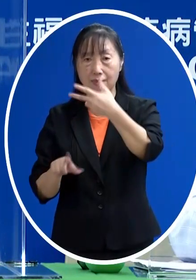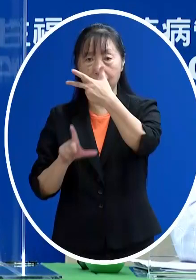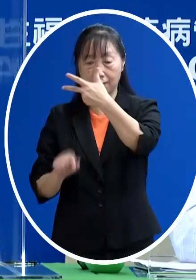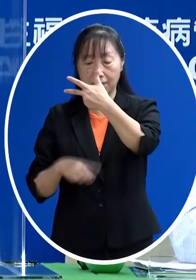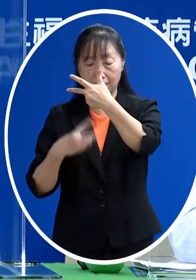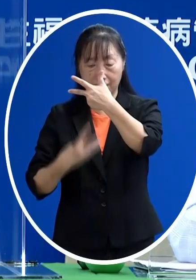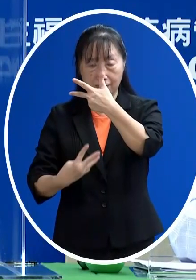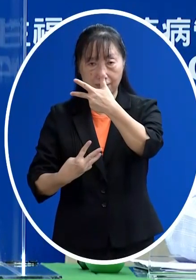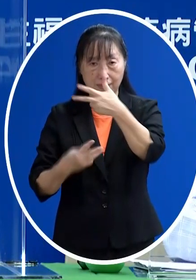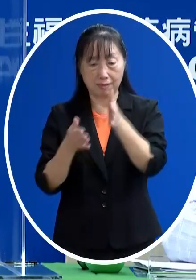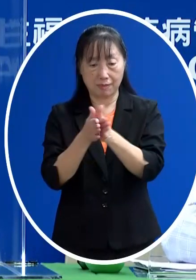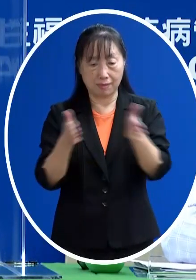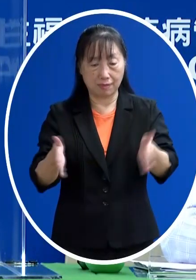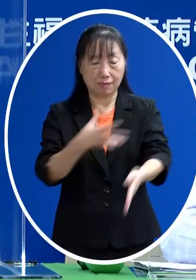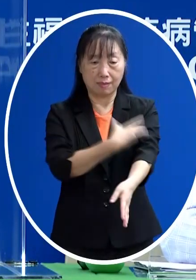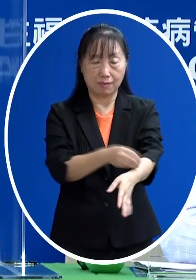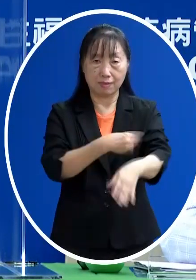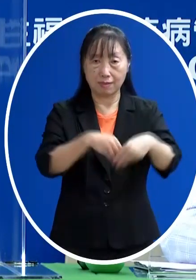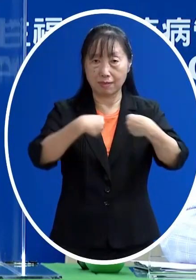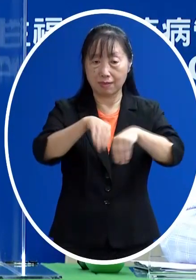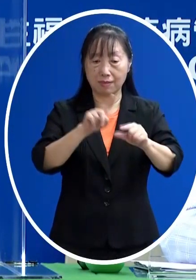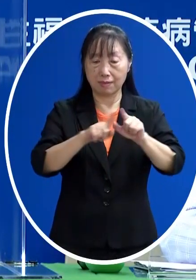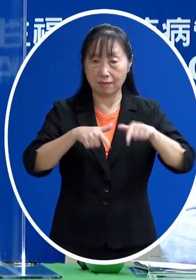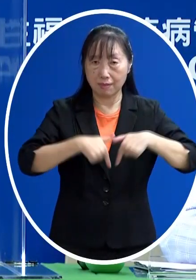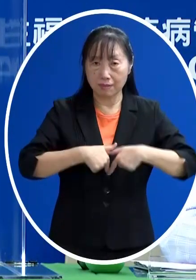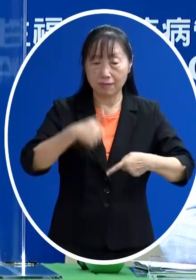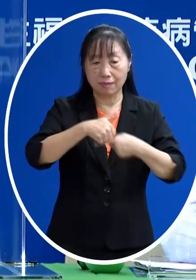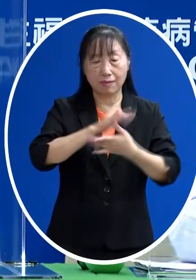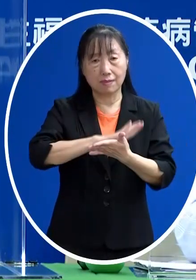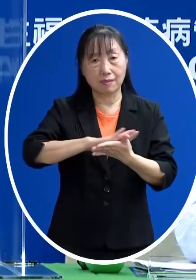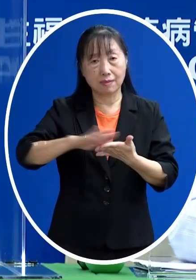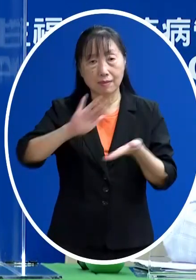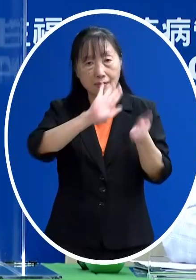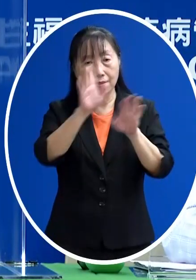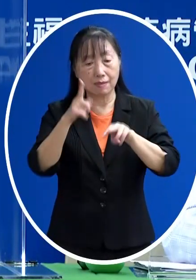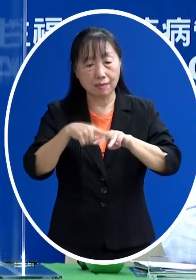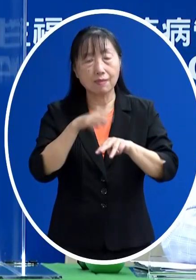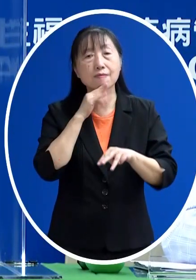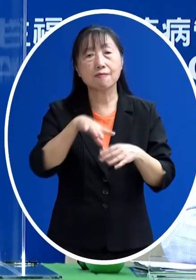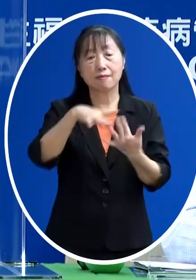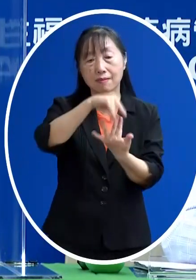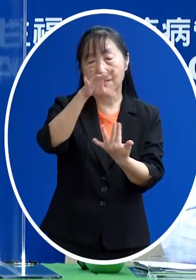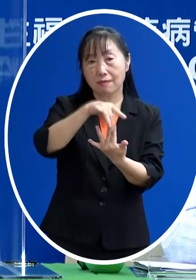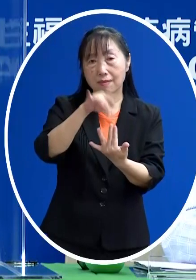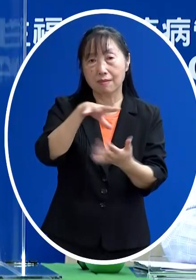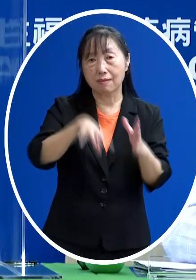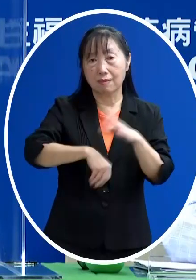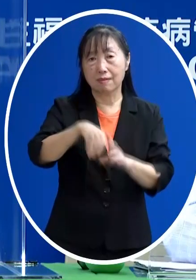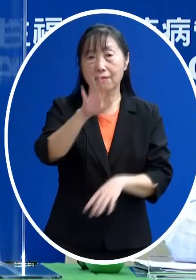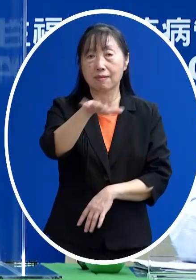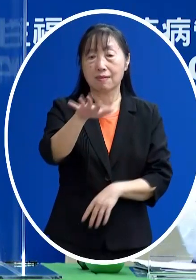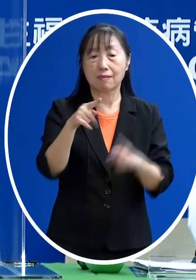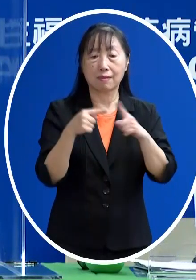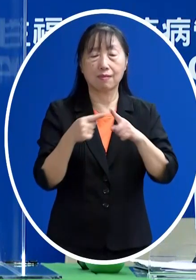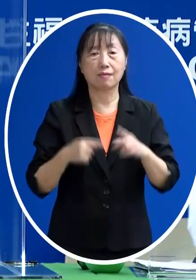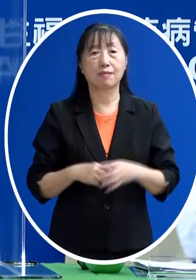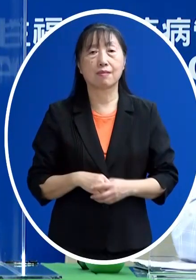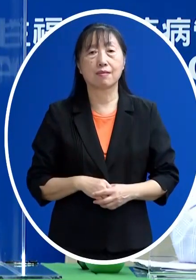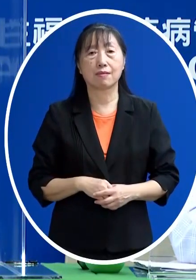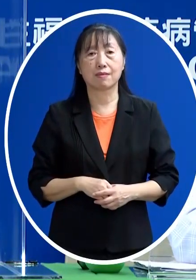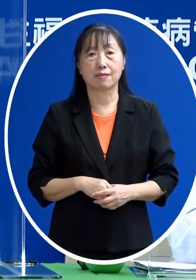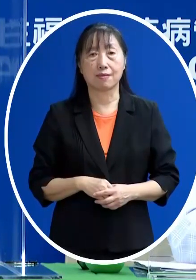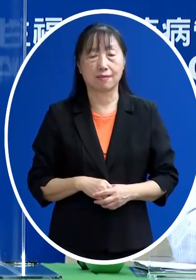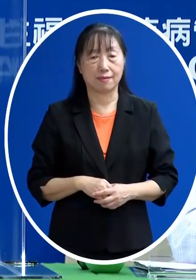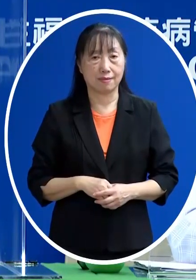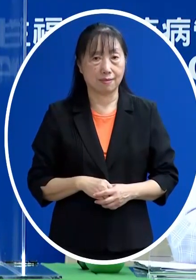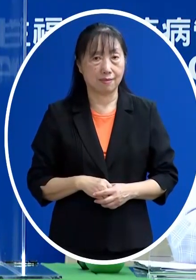7月3号，哦的捐血中心的血清存档的样本，哈，随机抽样共5000人。哦，那另